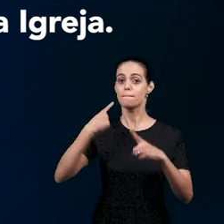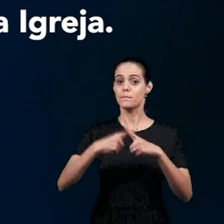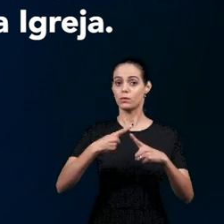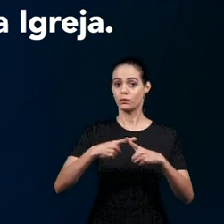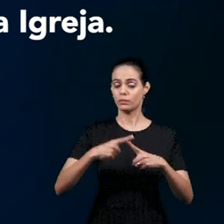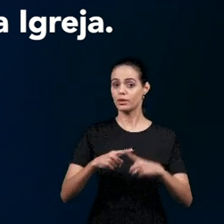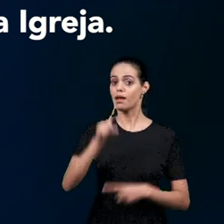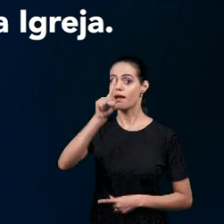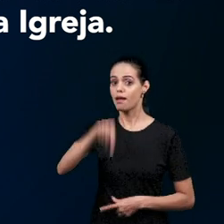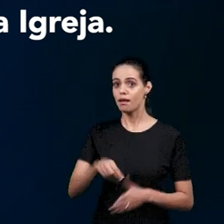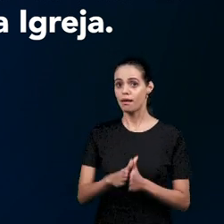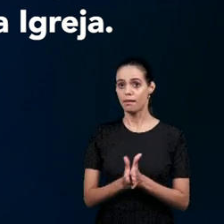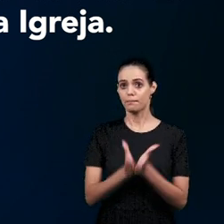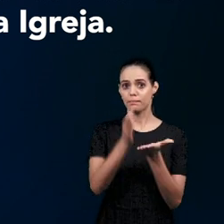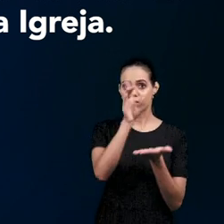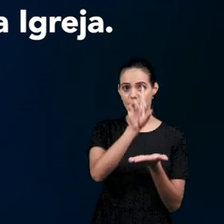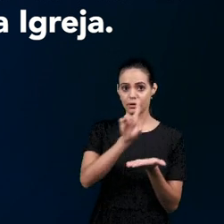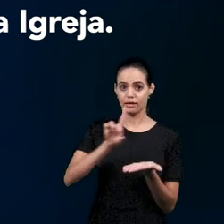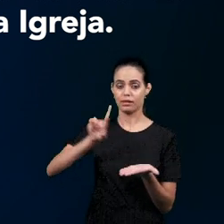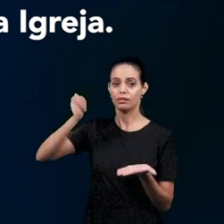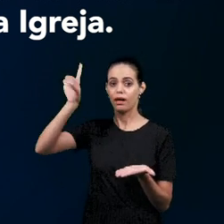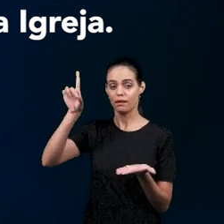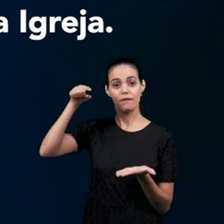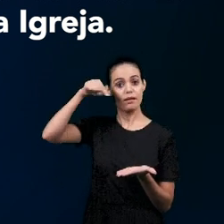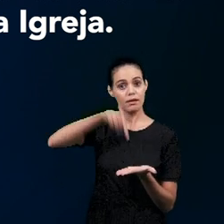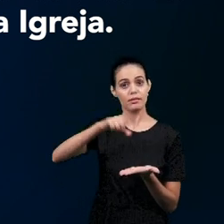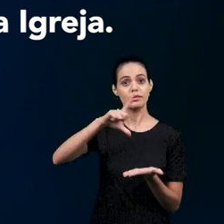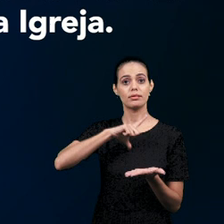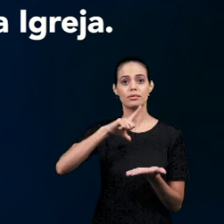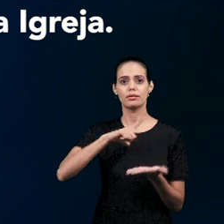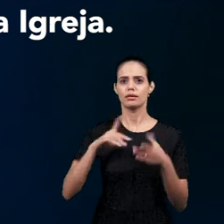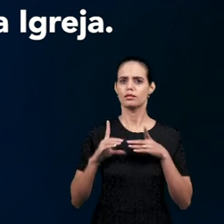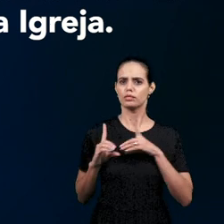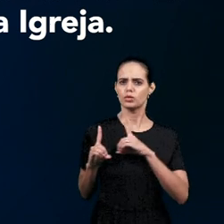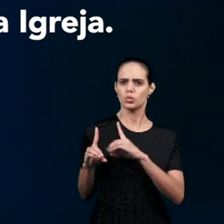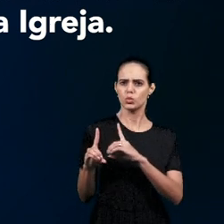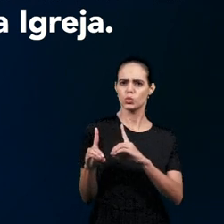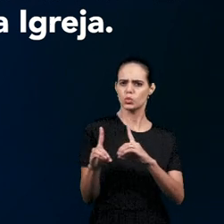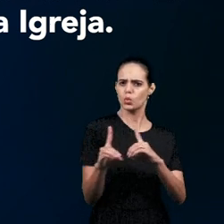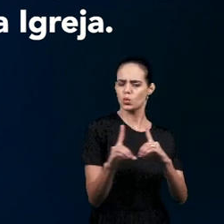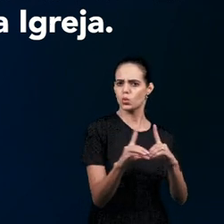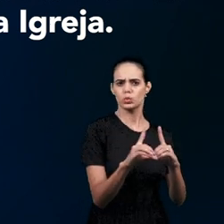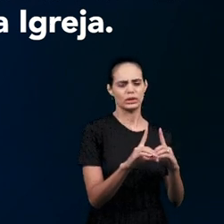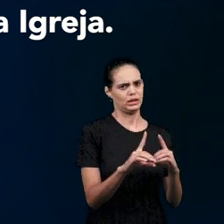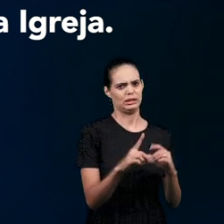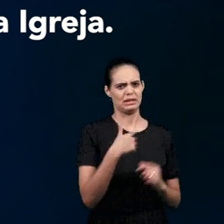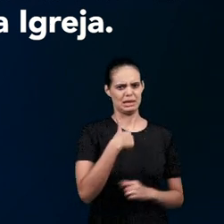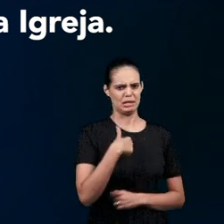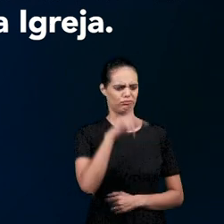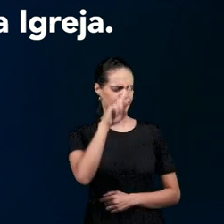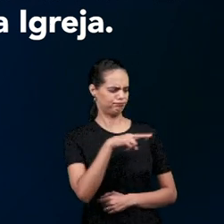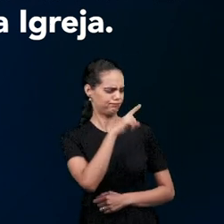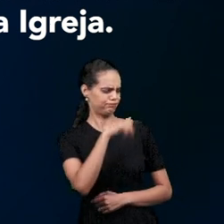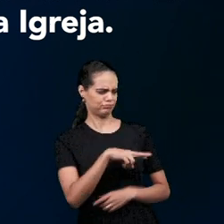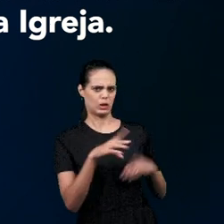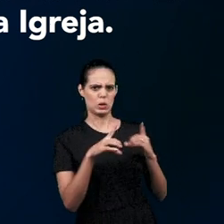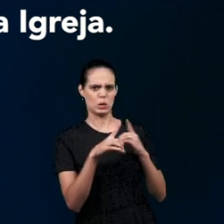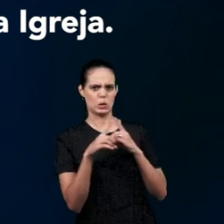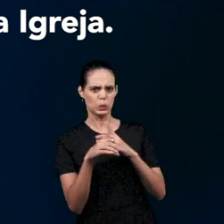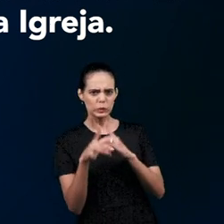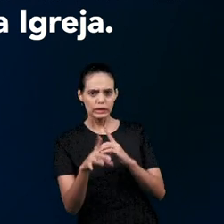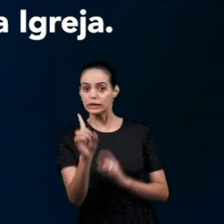doctrine. Nous ne pouvons pas laisser tomber la doctrine de l'œuvre du Seigneur.